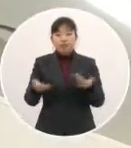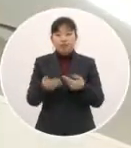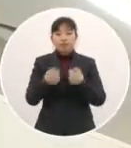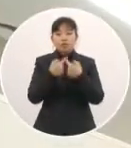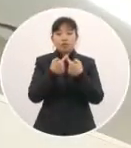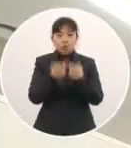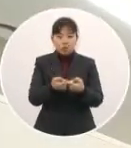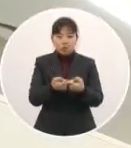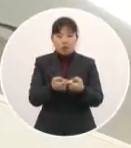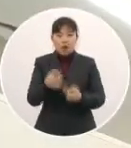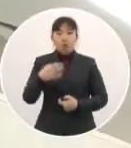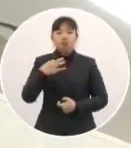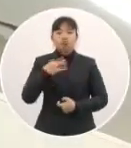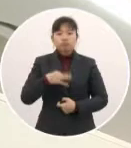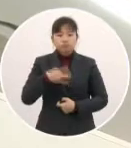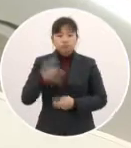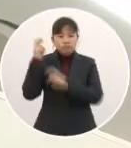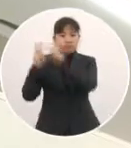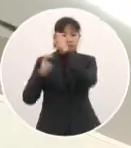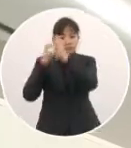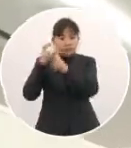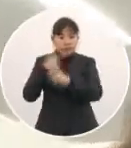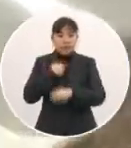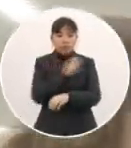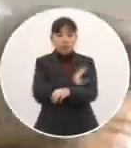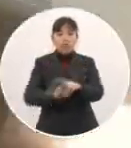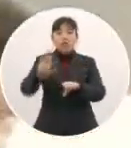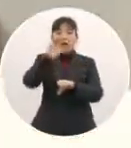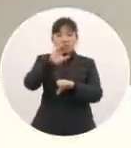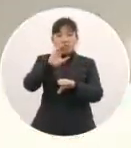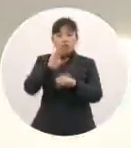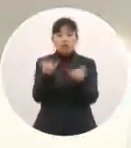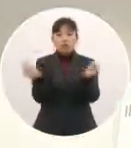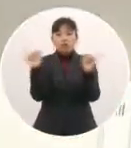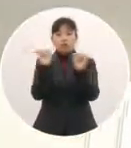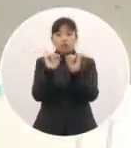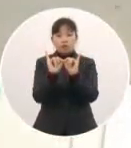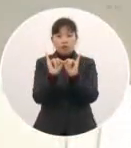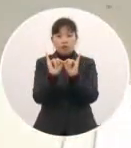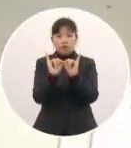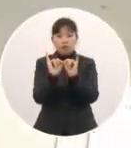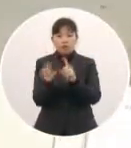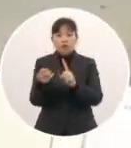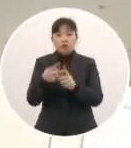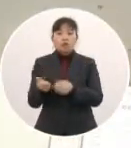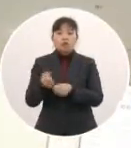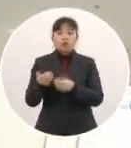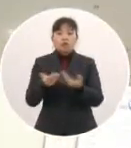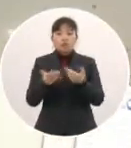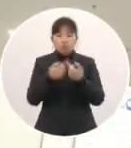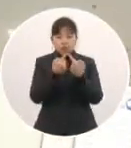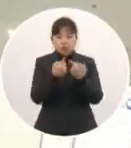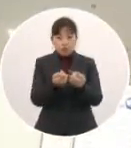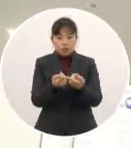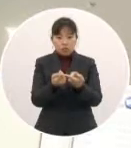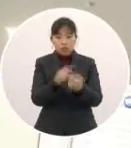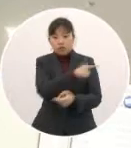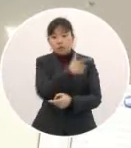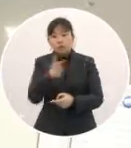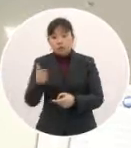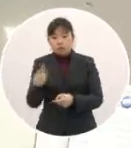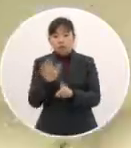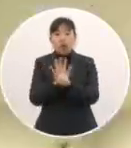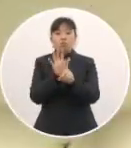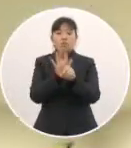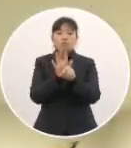向けての不安や悩み、ご自身のキャリアアップなど、女性の再就職に関するさまざまなことについてアドバイスさせ